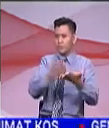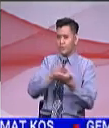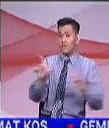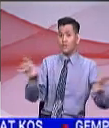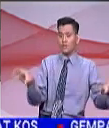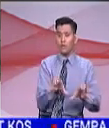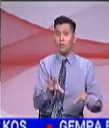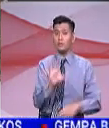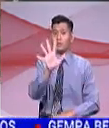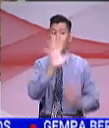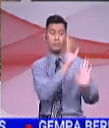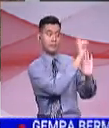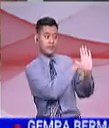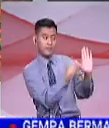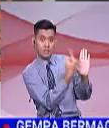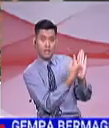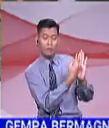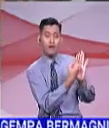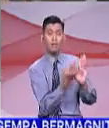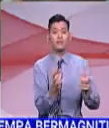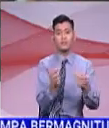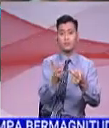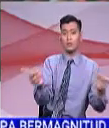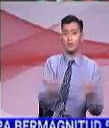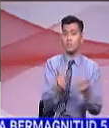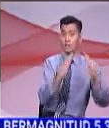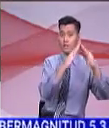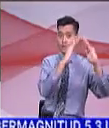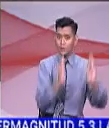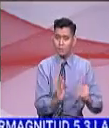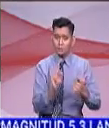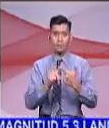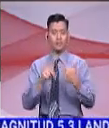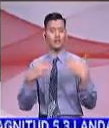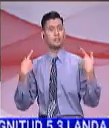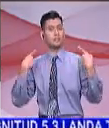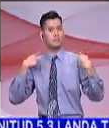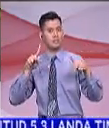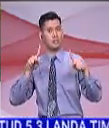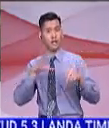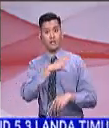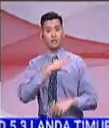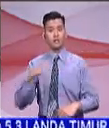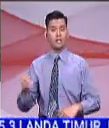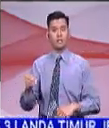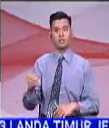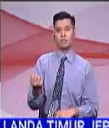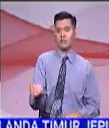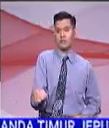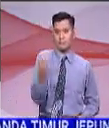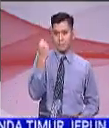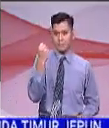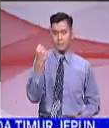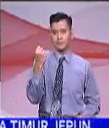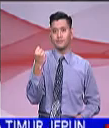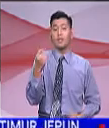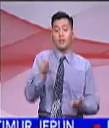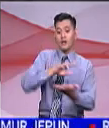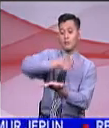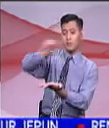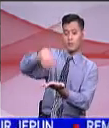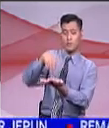dijalankan selama 5 jam melibatkan kawasan perumahan, kedai dan pasar awam. Berdasarkan Pusat Kesihatan